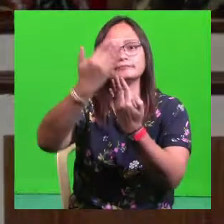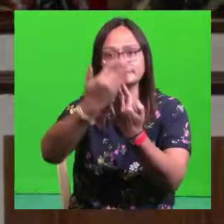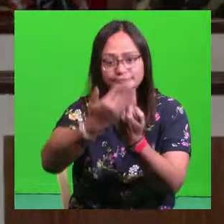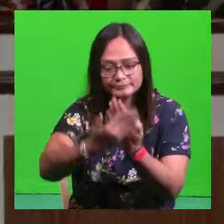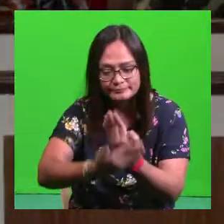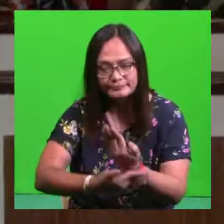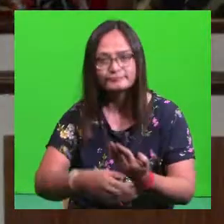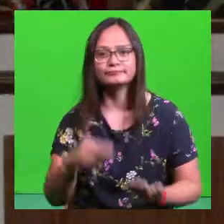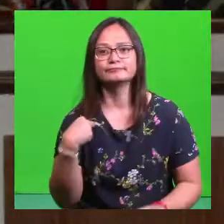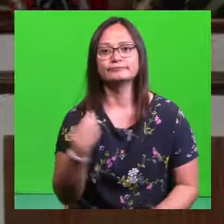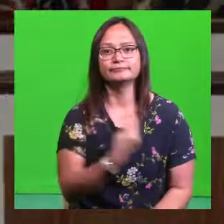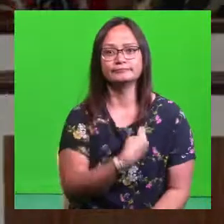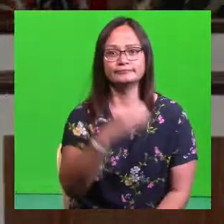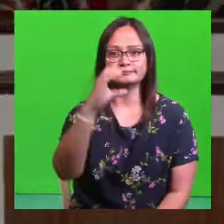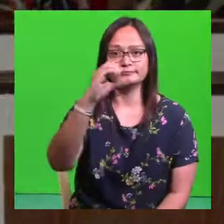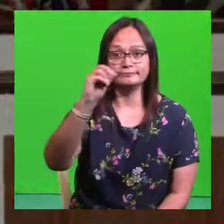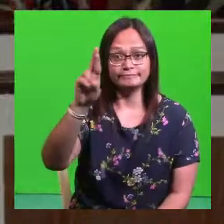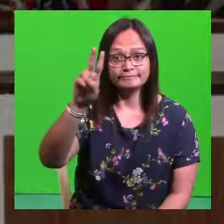Nakikinig ba kayo?